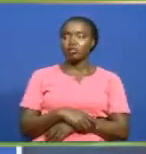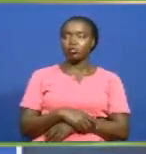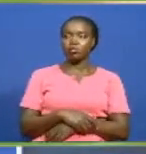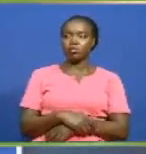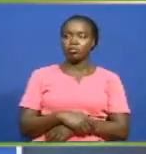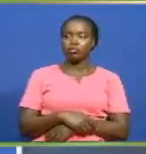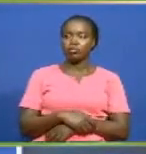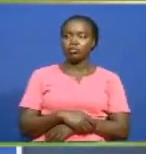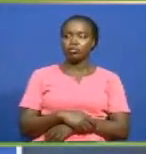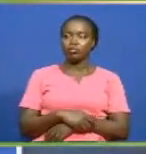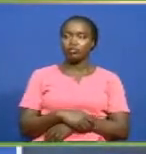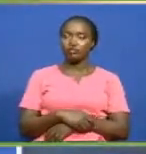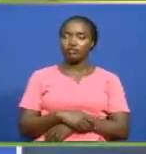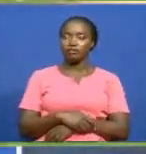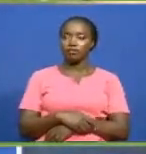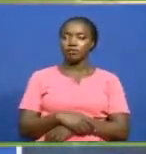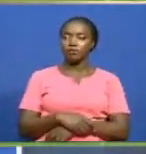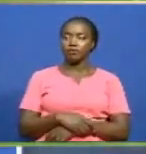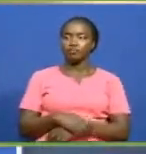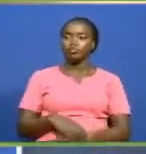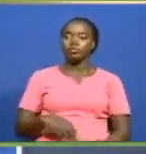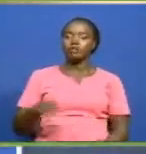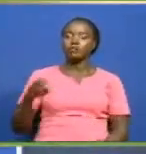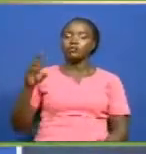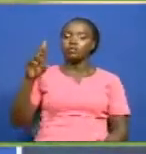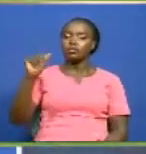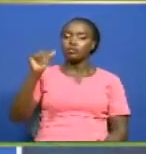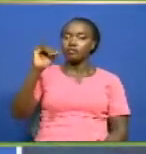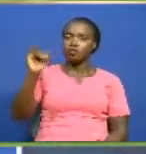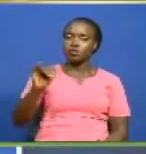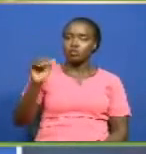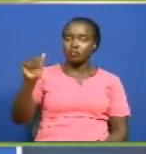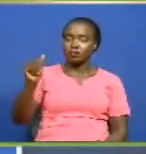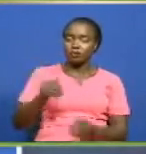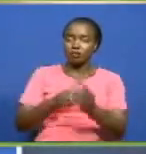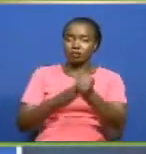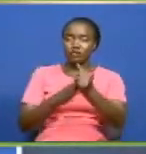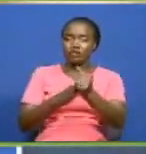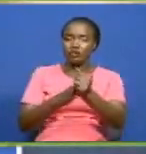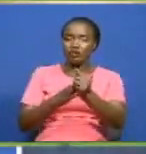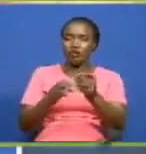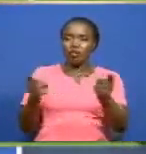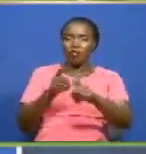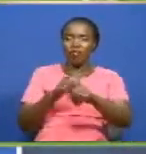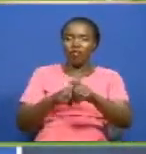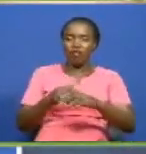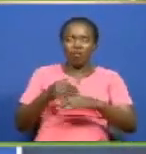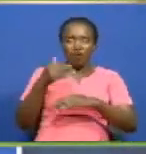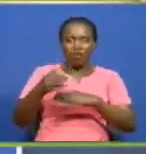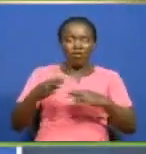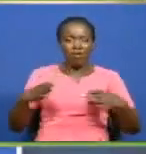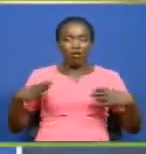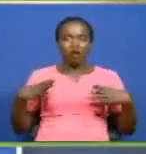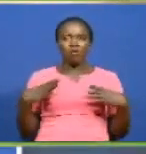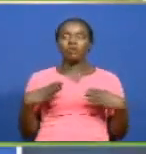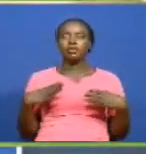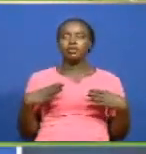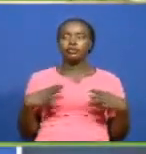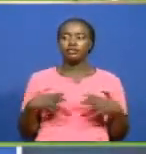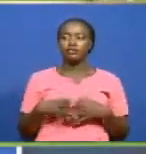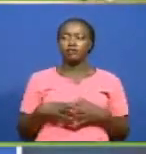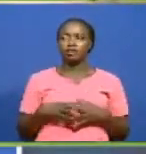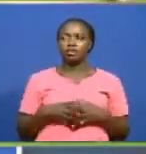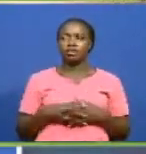Ben Malango aliweka Raja Casablanca uongozini dakika chache baada ya muda wa mapumziko. Nicely done. Nice touch as